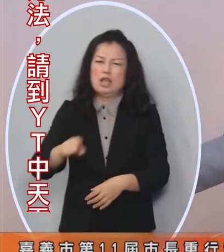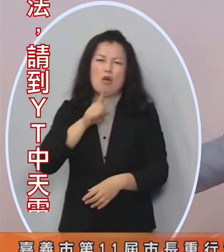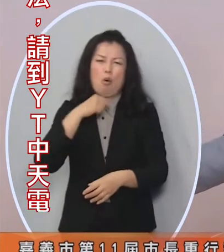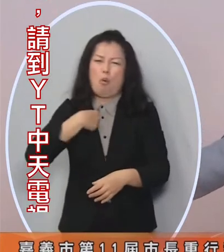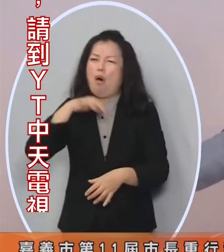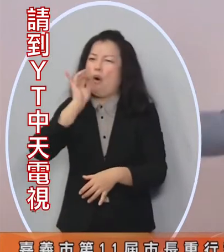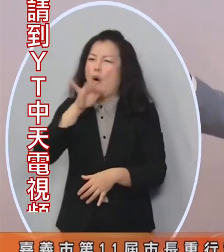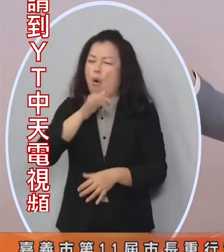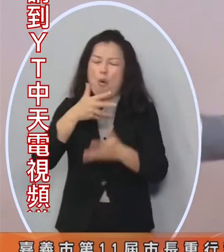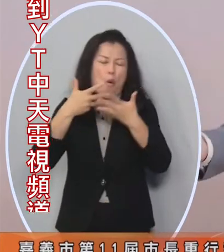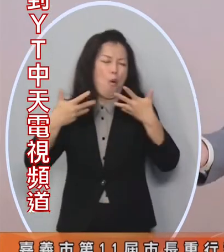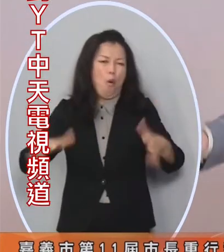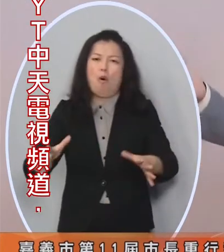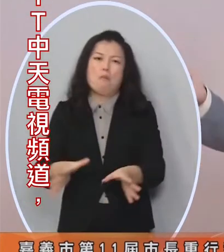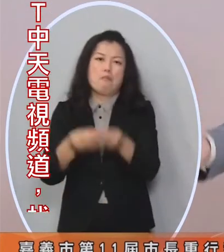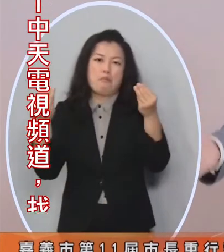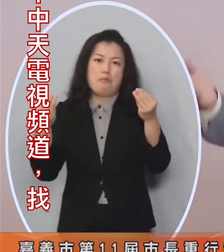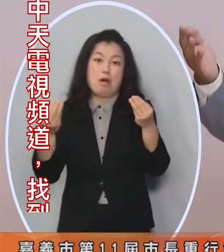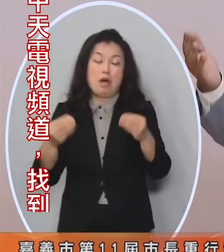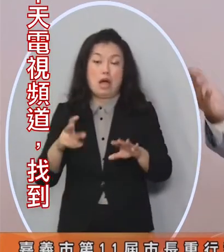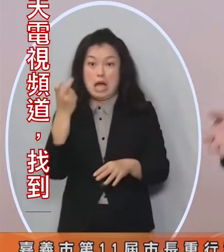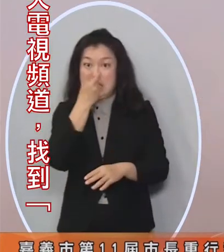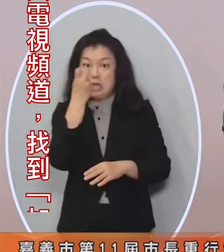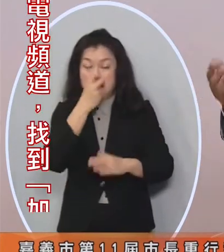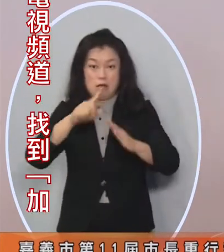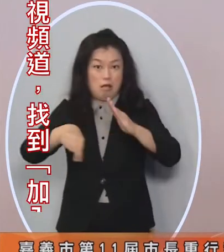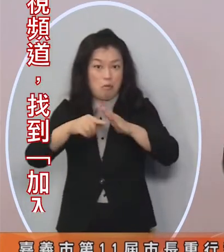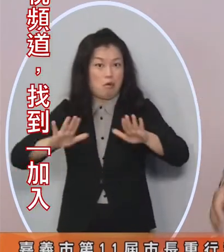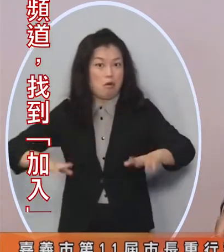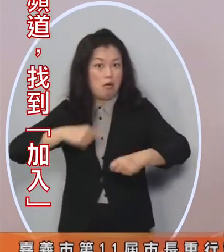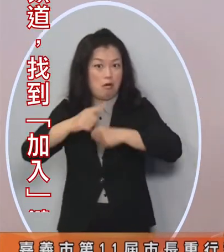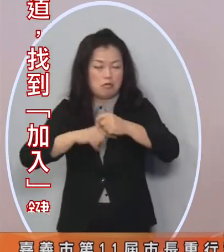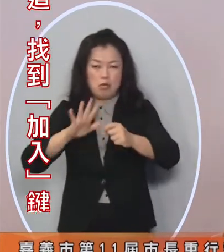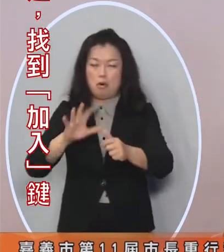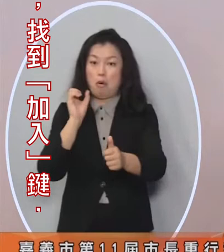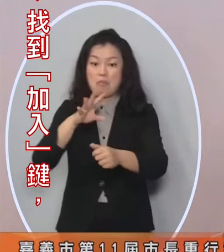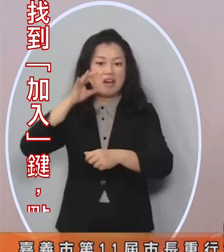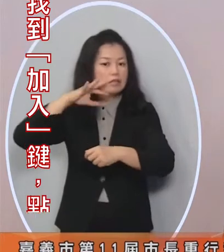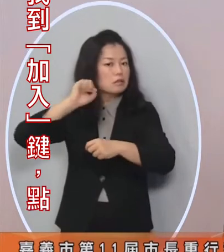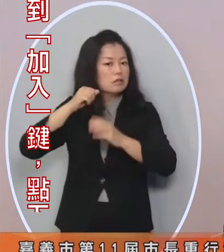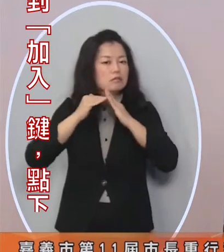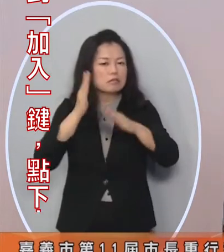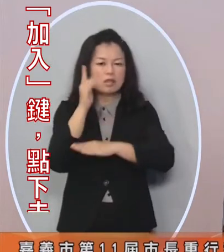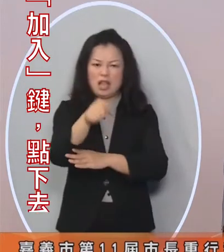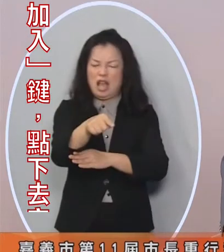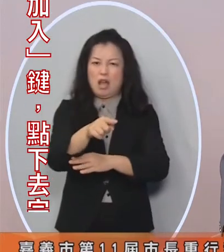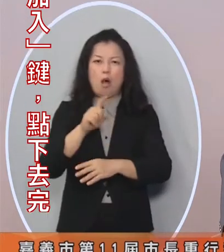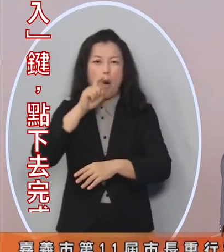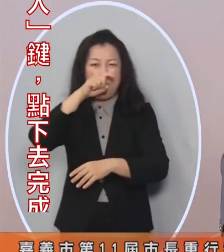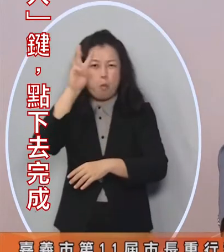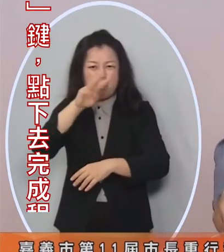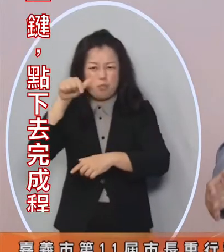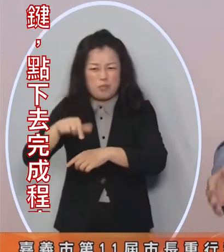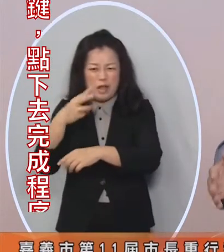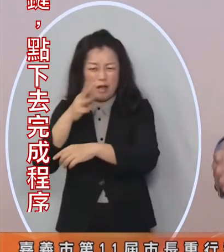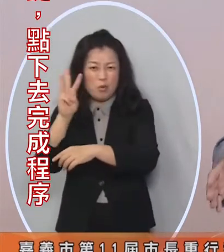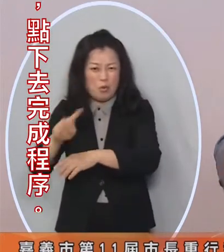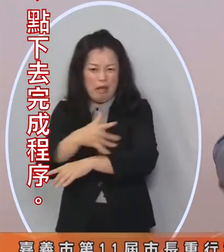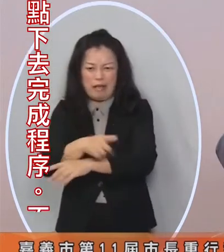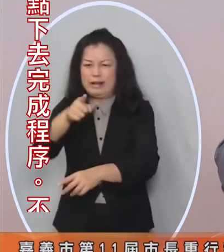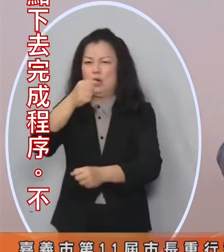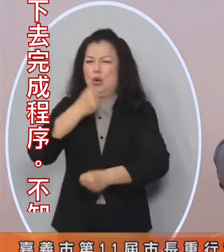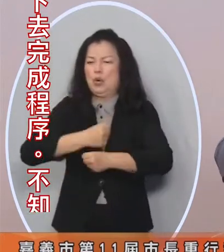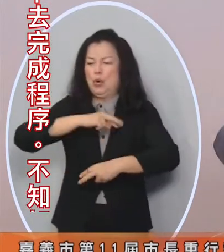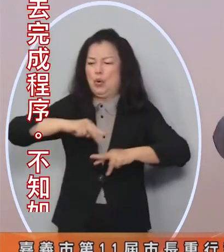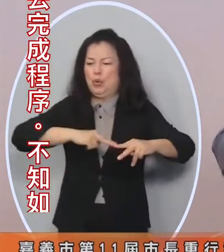讨论非常多次。那监察院在今年还纠正你嘉义市政府污水下水道做得太慢，这些